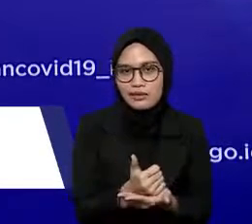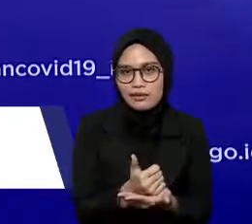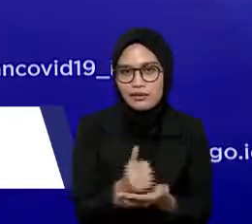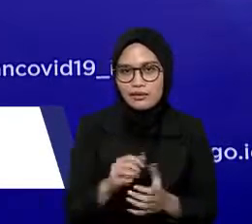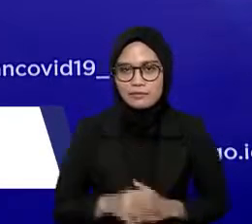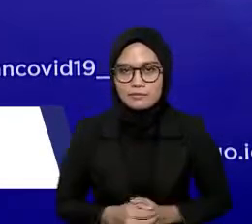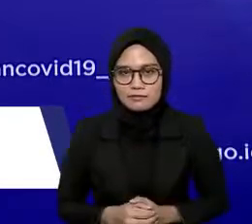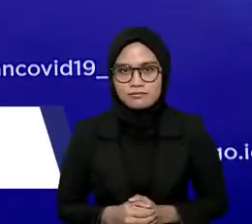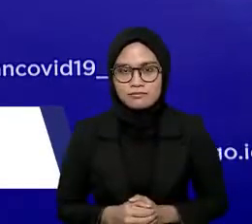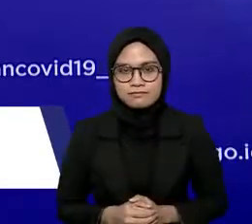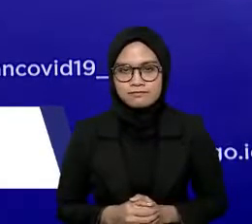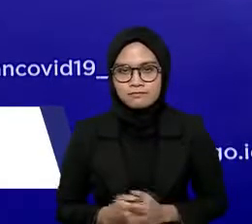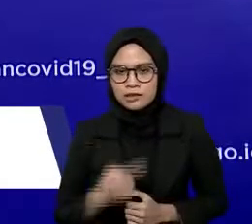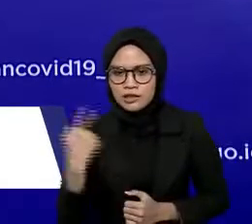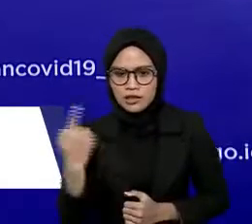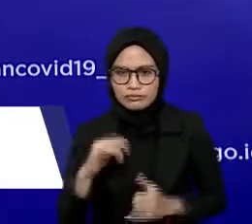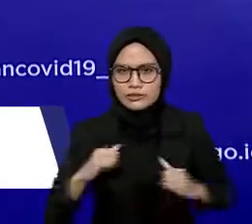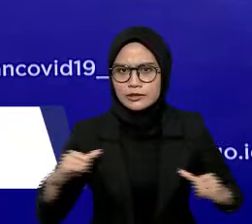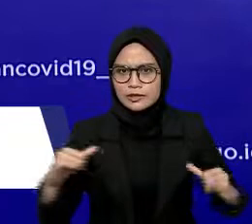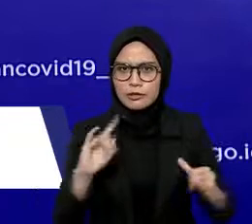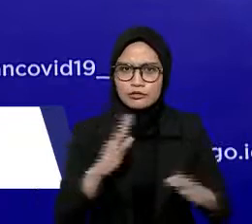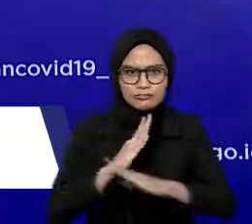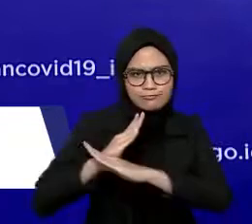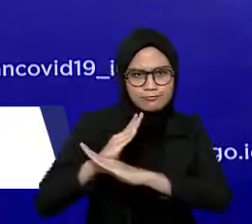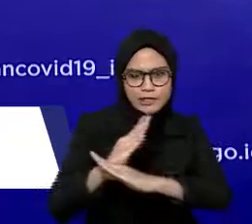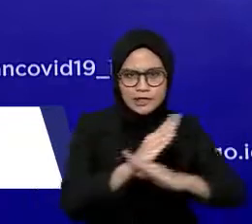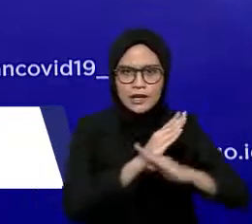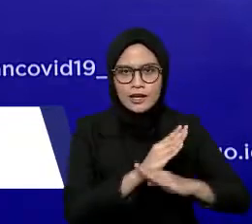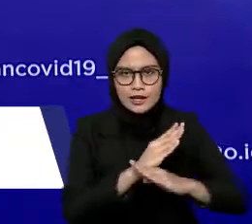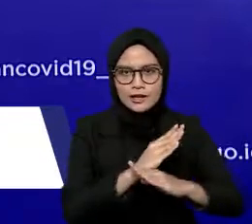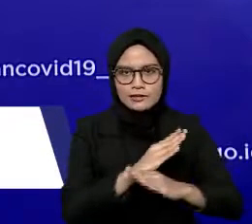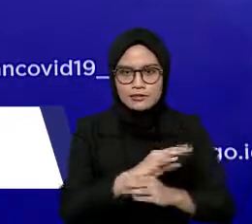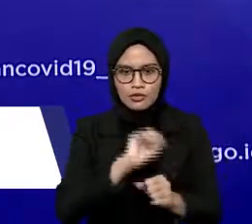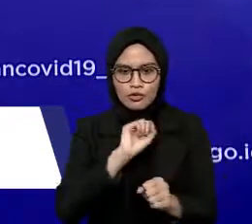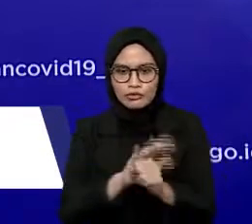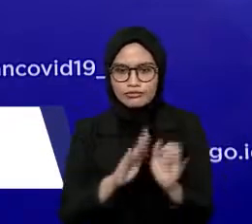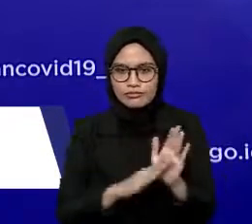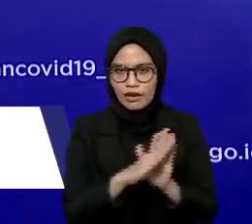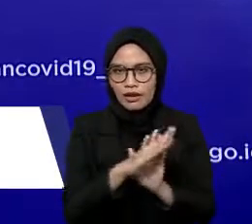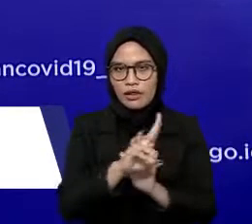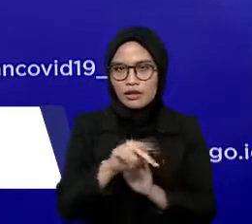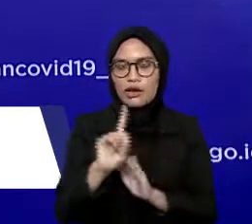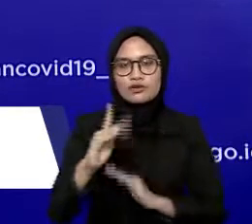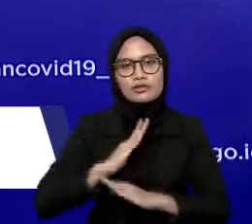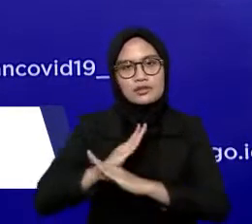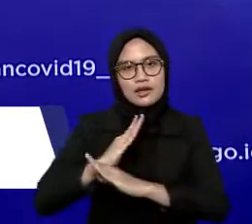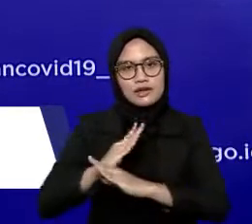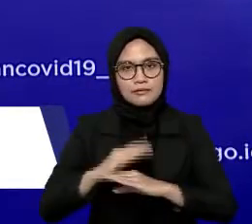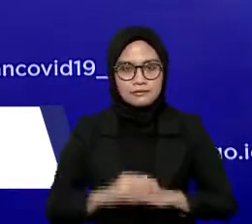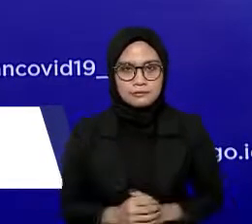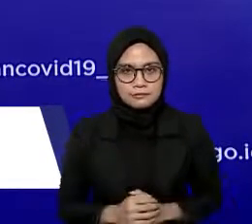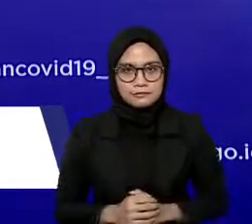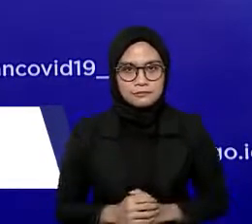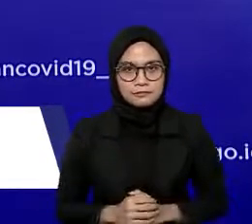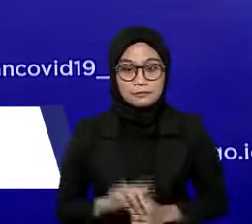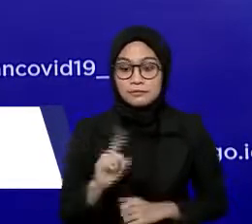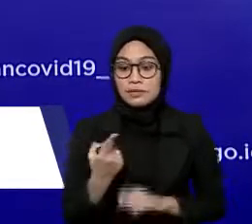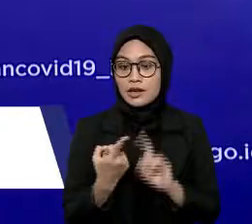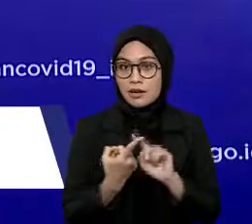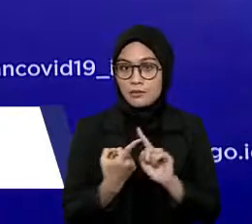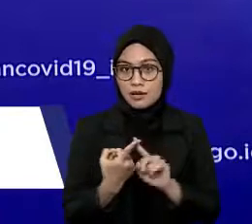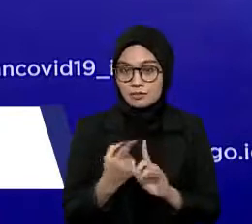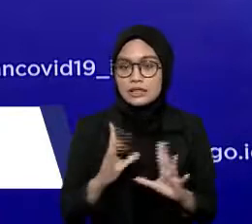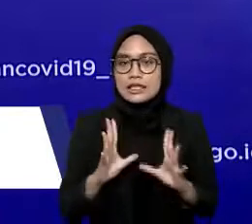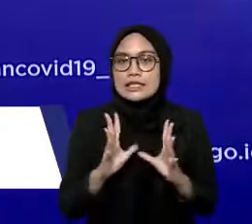agar kita dapat bersama-sama mencegah naiknya kasus sejak saat ini. Pertama, kesiapan dari